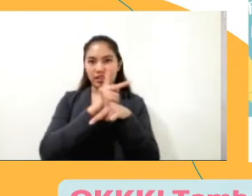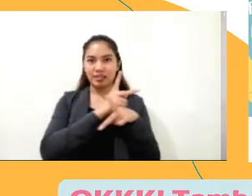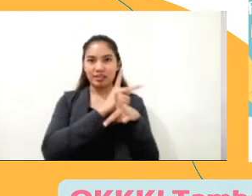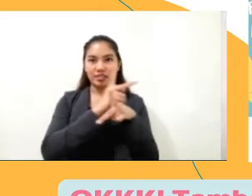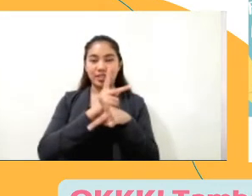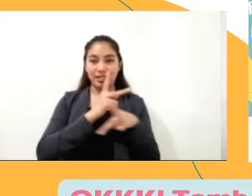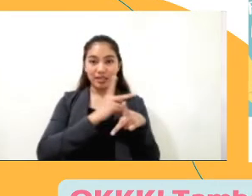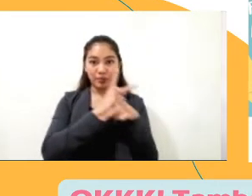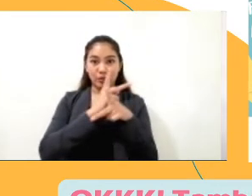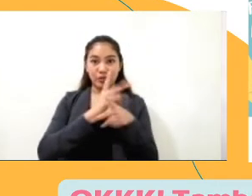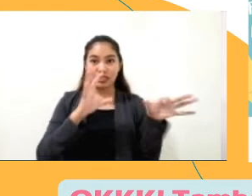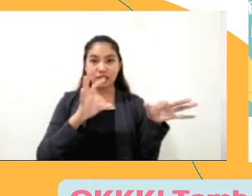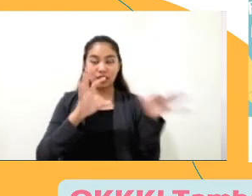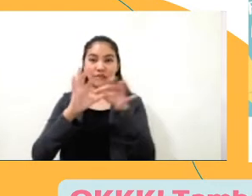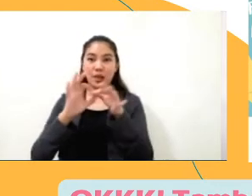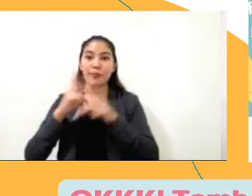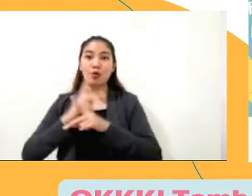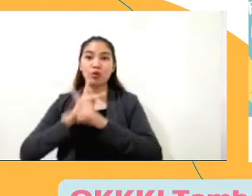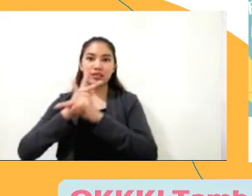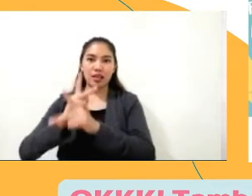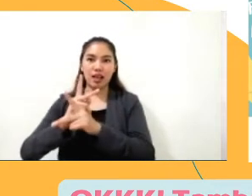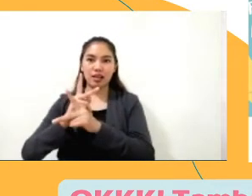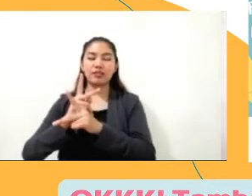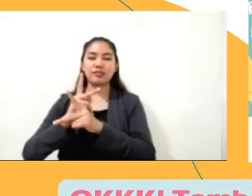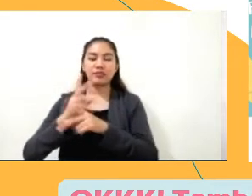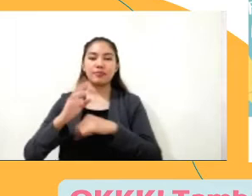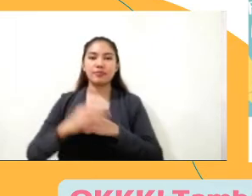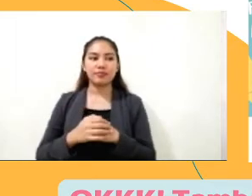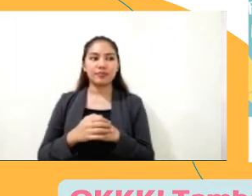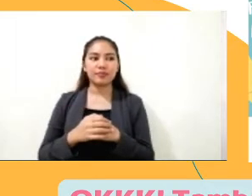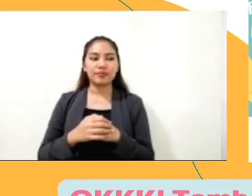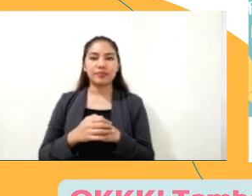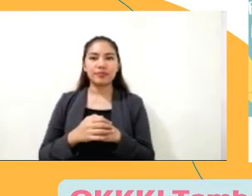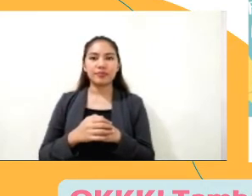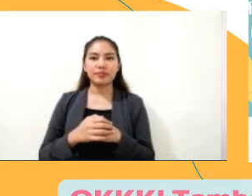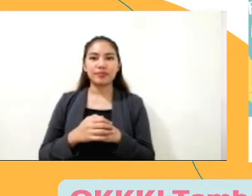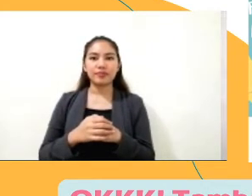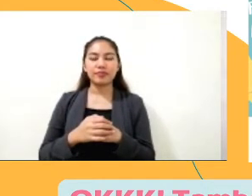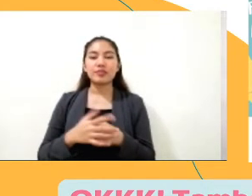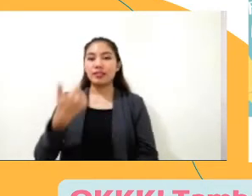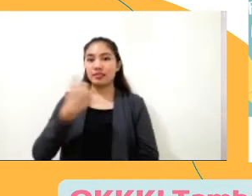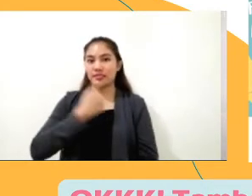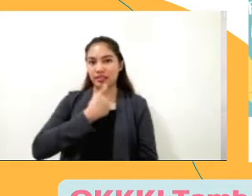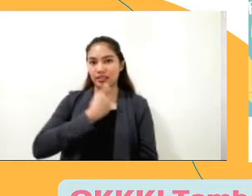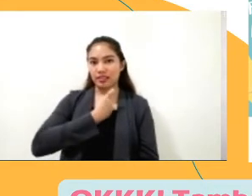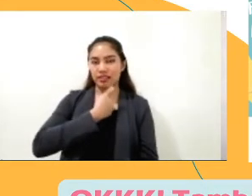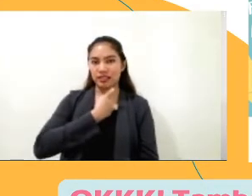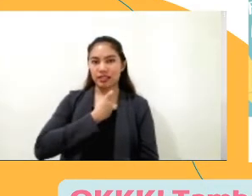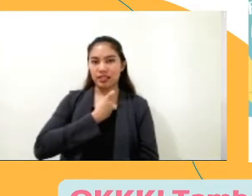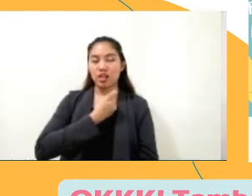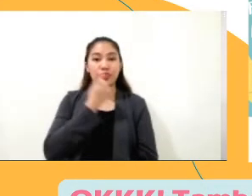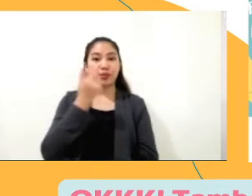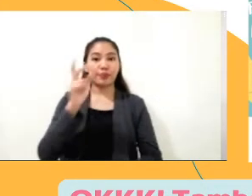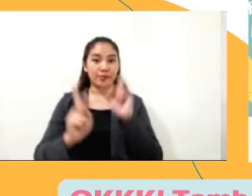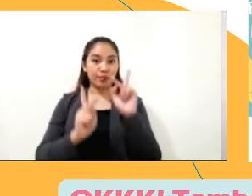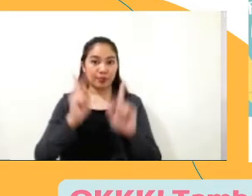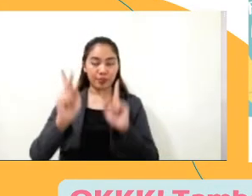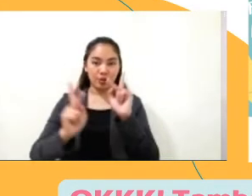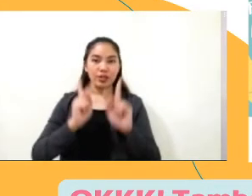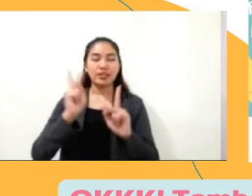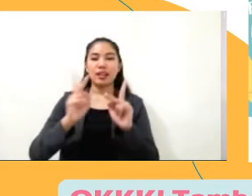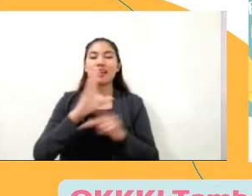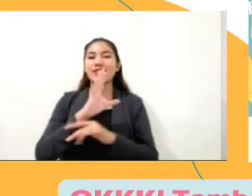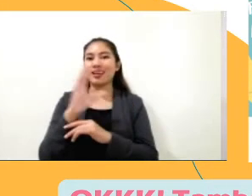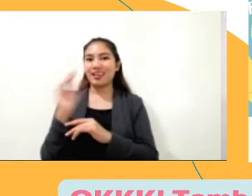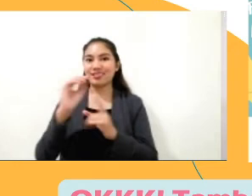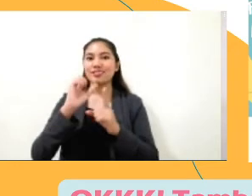pamahalaan. Lagi po nating tatandaan yung ating formula, no? Sarili, kapwa, at lipunan. At tulad po na nakikita natin ngayon